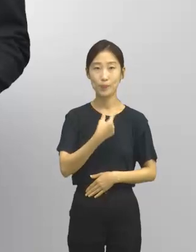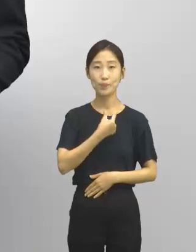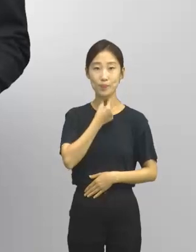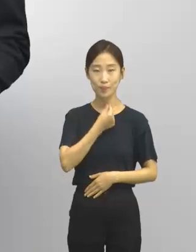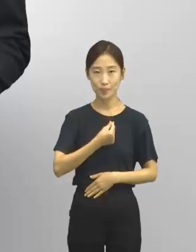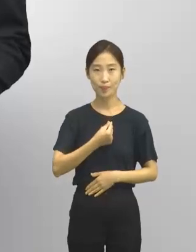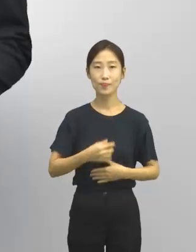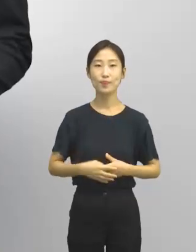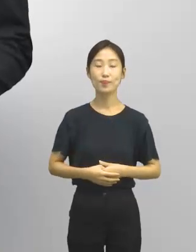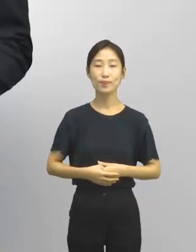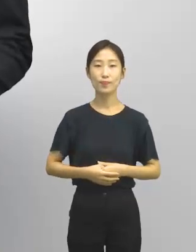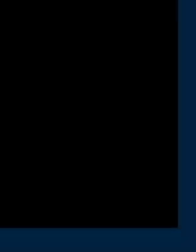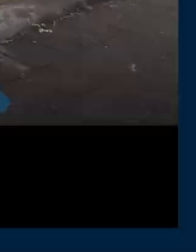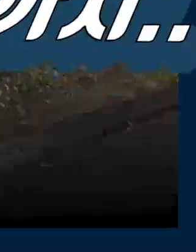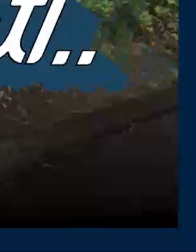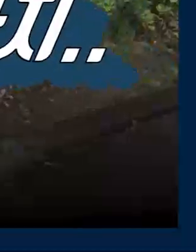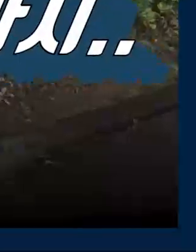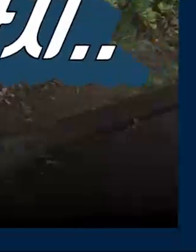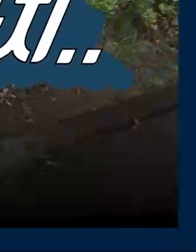피해가 없길 바랍니다.